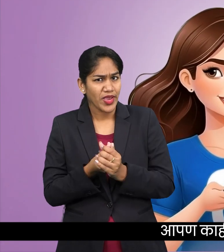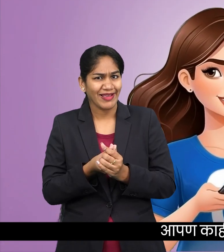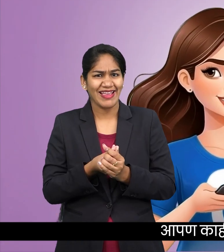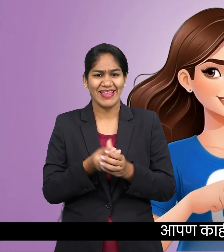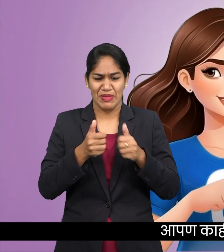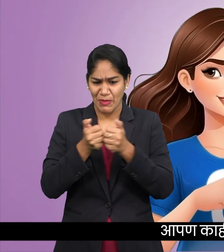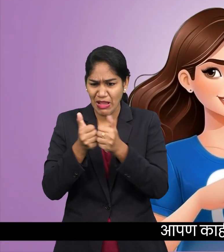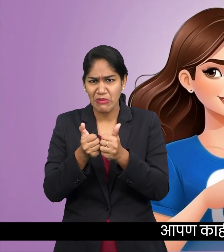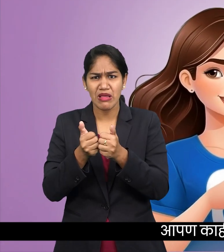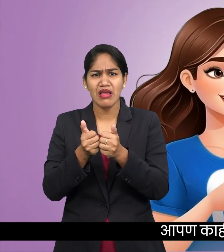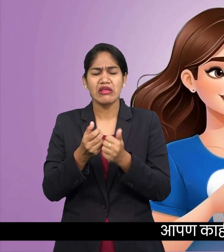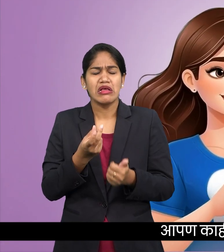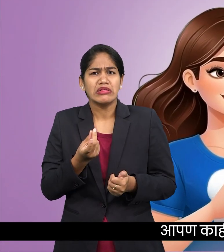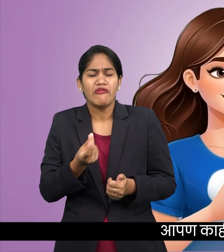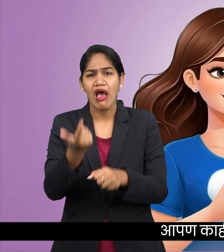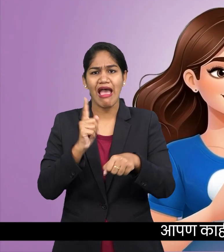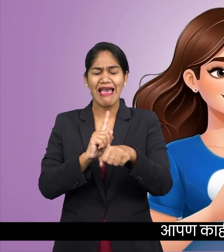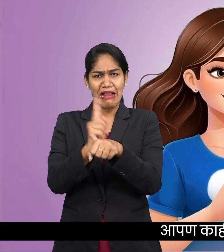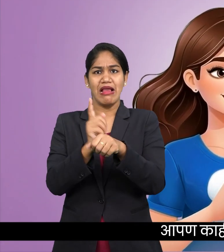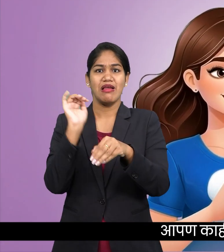आपण काही सेकंदात संदेश पाठवू शकतो.